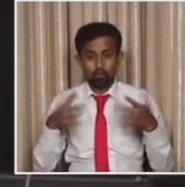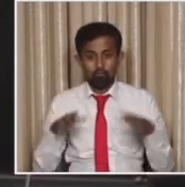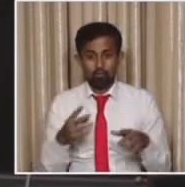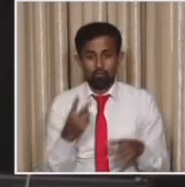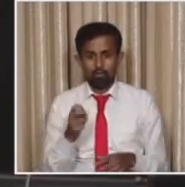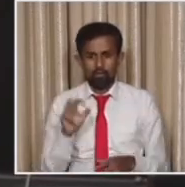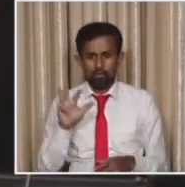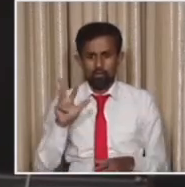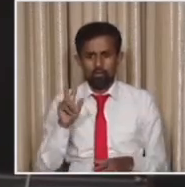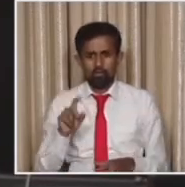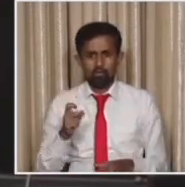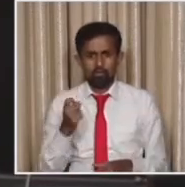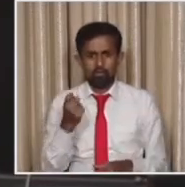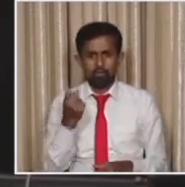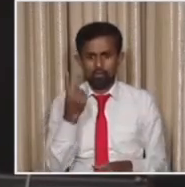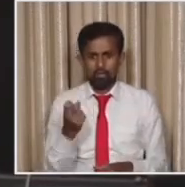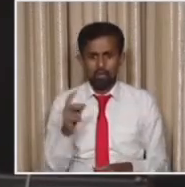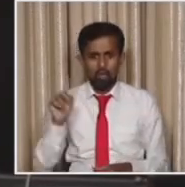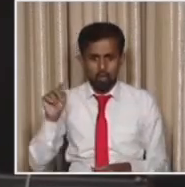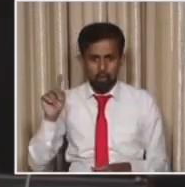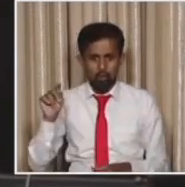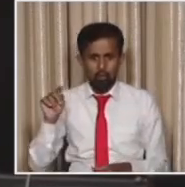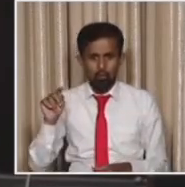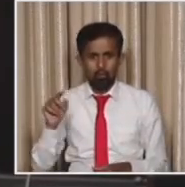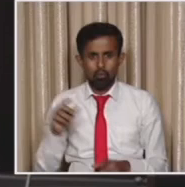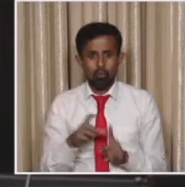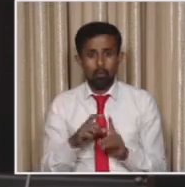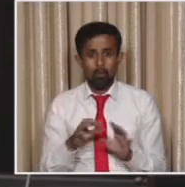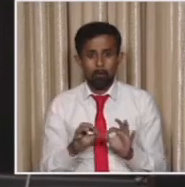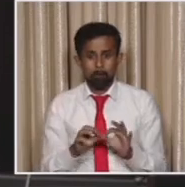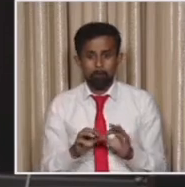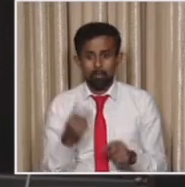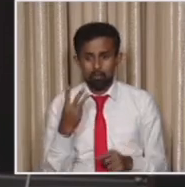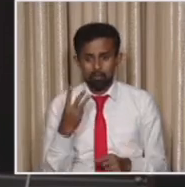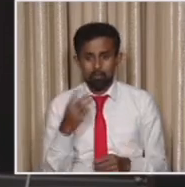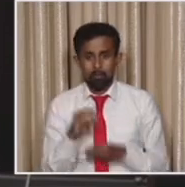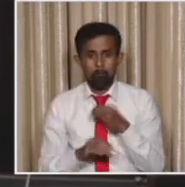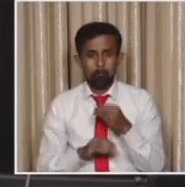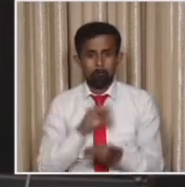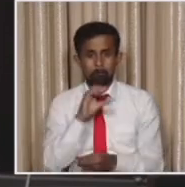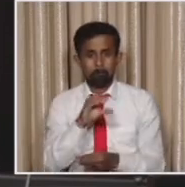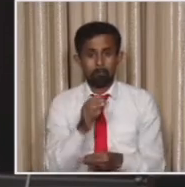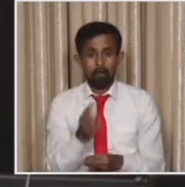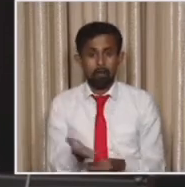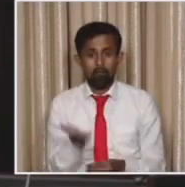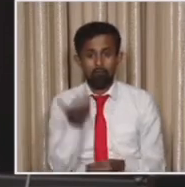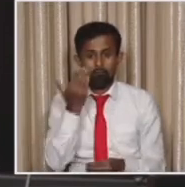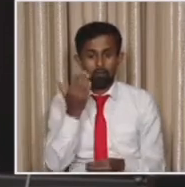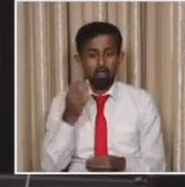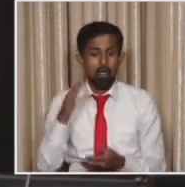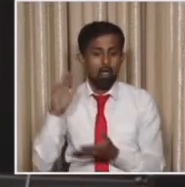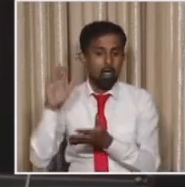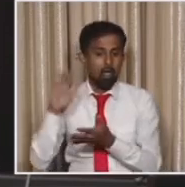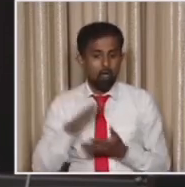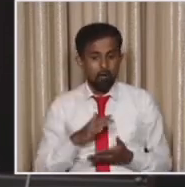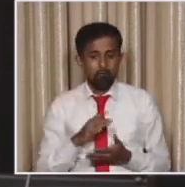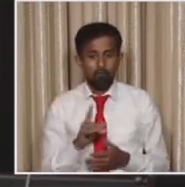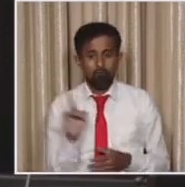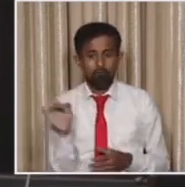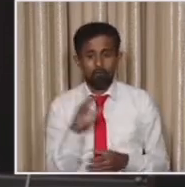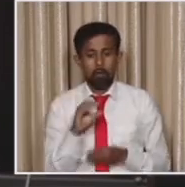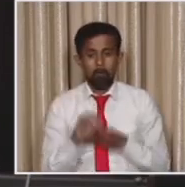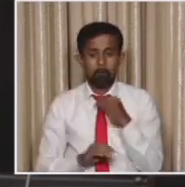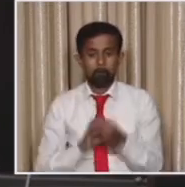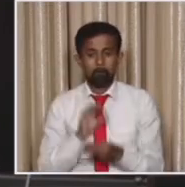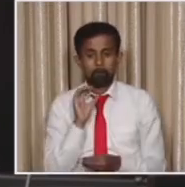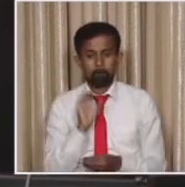2009 2011 කාලය තුල තමයි අපිට ඩොලර් බිලියන 3ක විතර ආයෝජන අපිට වැඩිම මෙතෙක් අපිට ඇවිල්ලා තියෙන ඍජු විදේශ